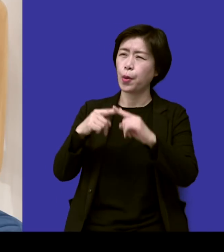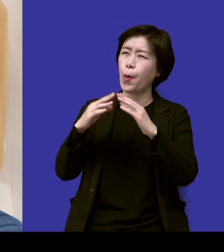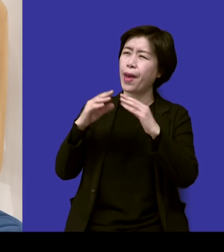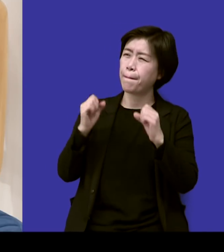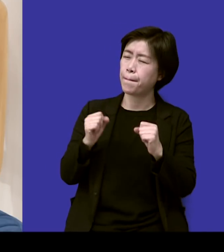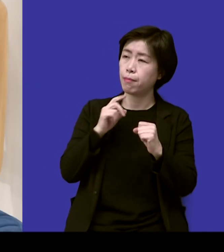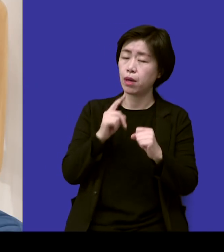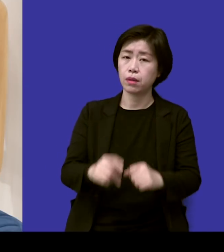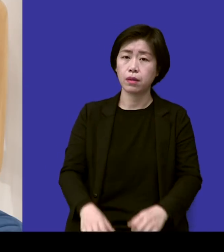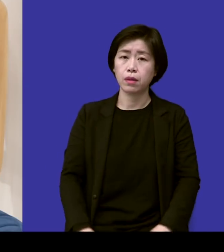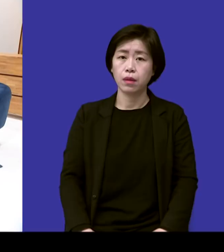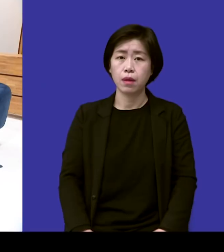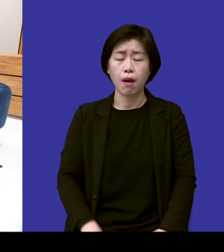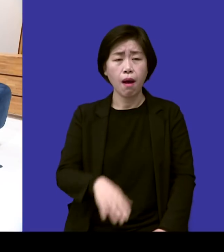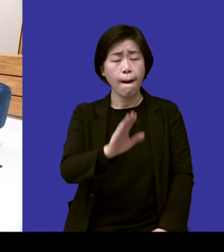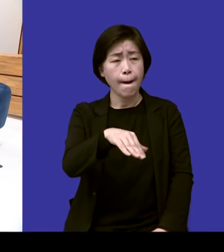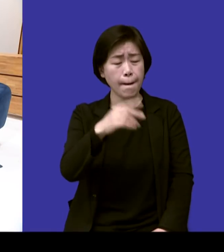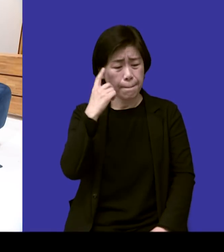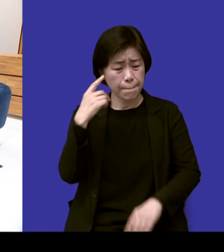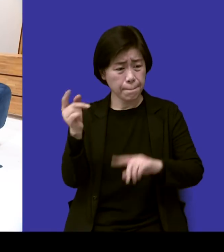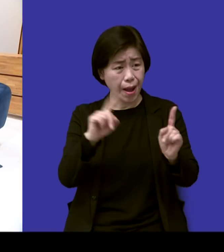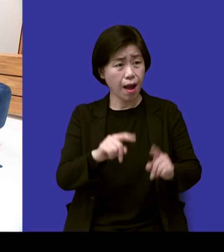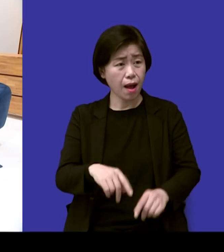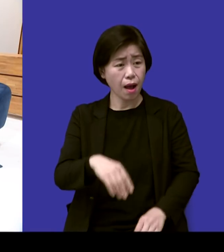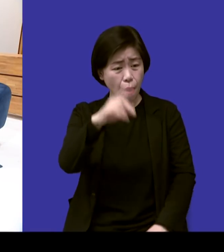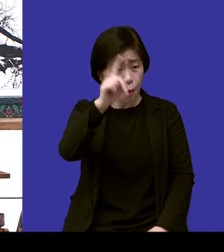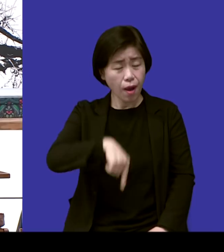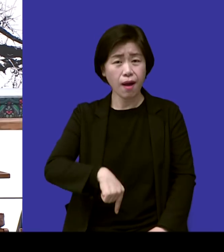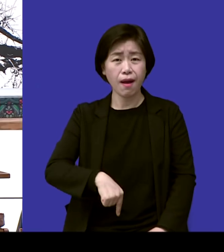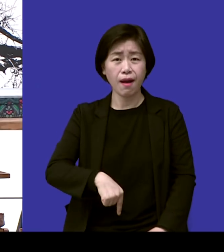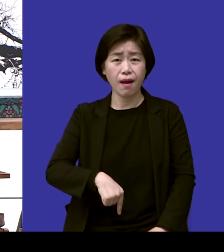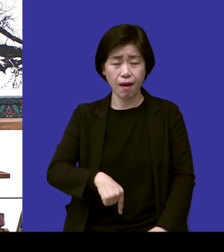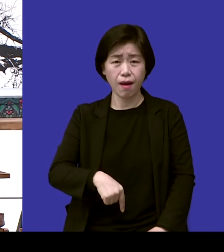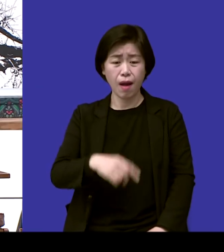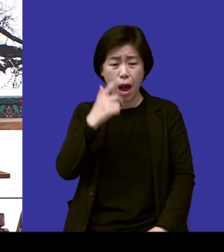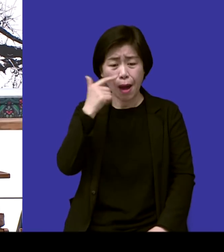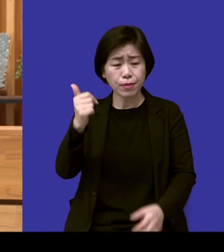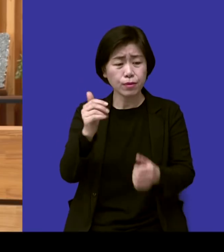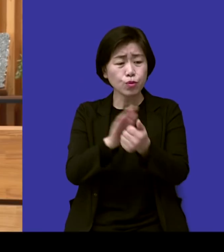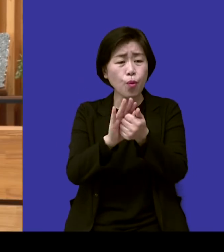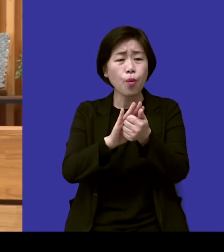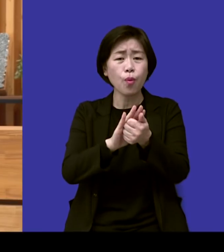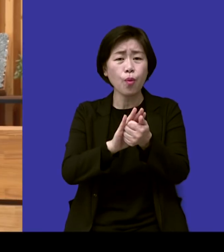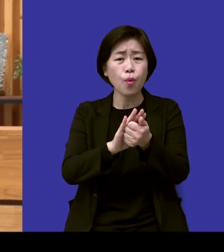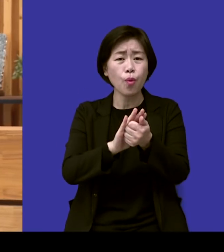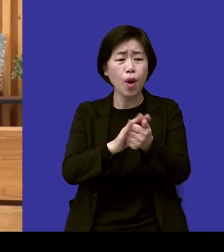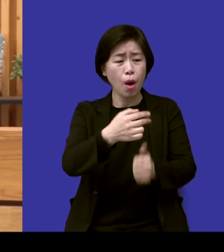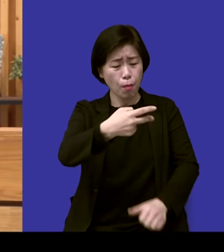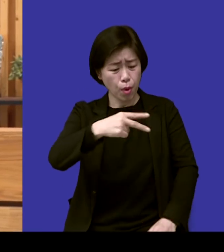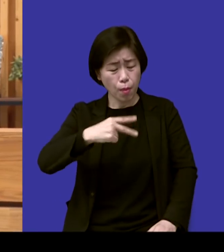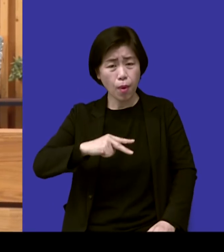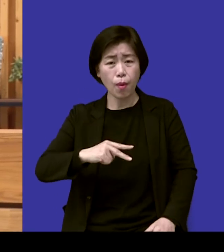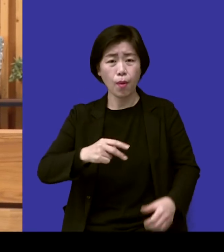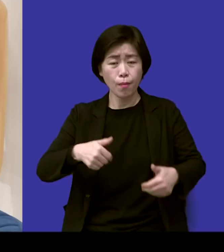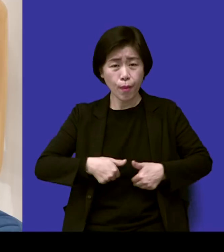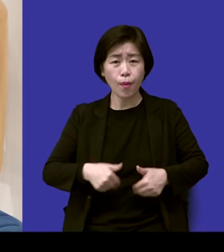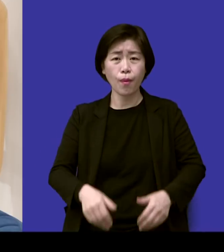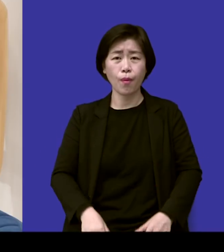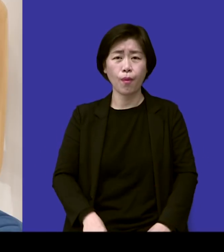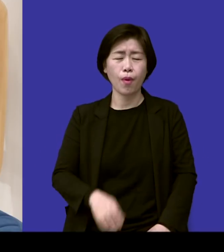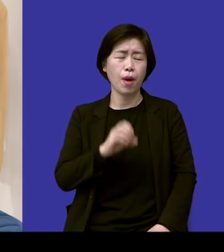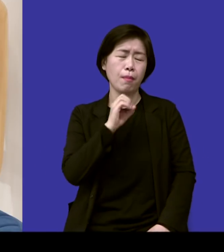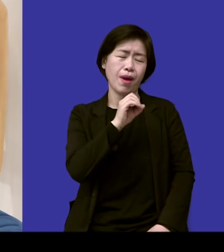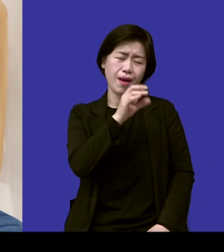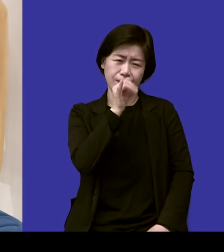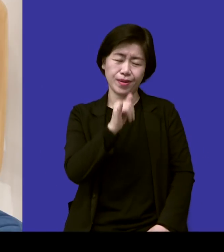예. 정신 차려라 이 친구야 맨날 맨날 다들 욕하고 간호하면서 다 지친 아, 거죠. 이해가 그럼요, 가요. 그럼요. 근데 이해가 이제 돼요. 너무